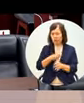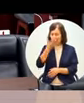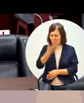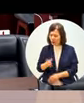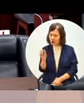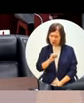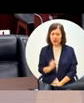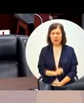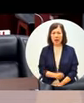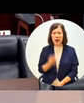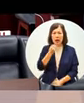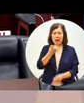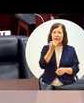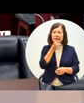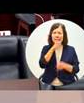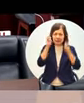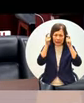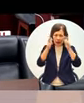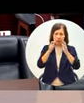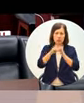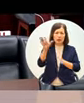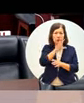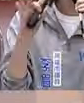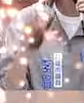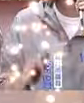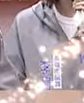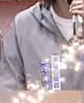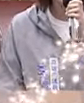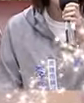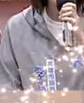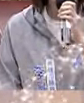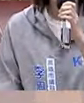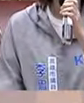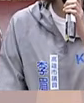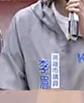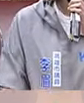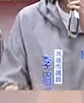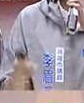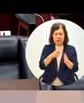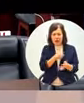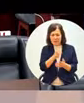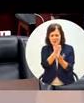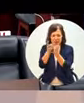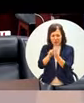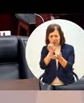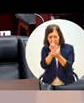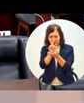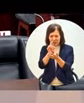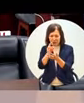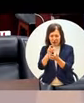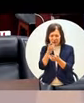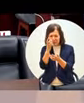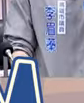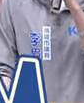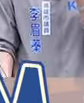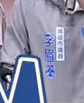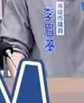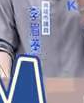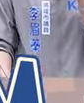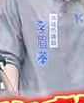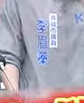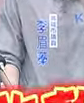但是高雄音乐环境，我觉得硬体真的，其实讲真的，没有什么好挑剔的，非常的好。现在呢，唯一要挑剔的就是